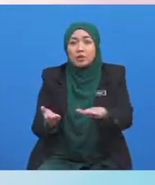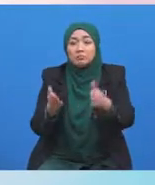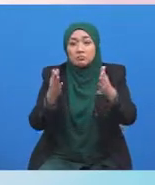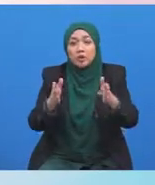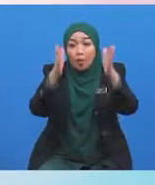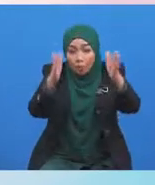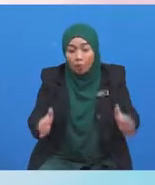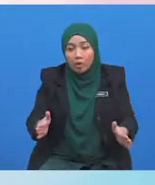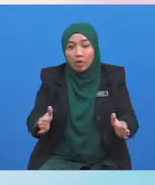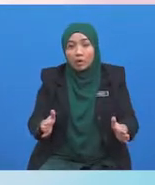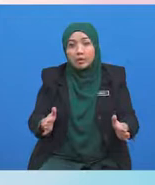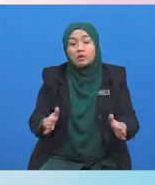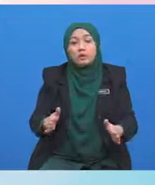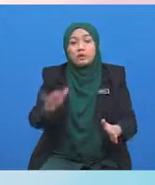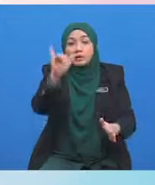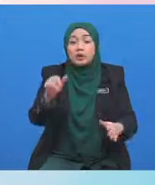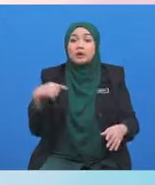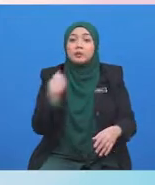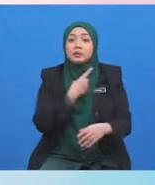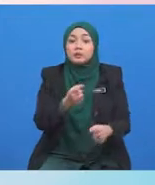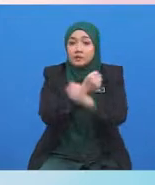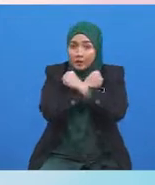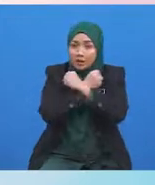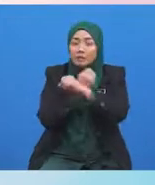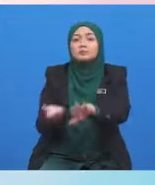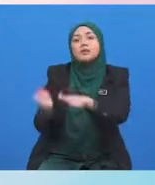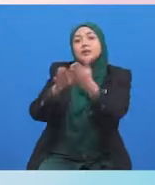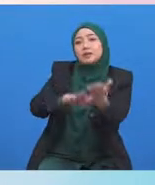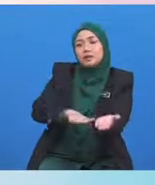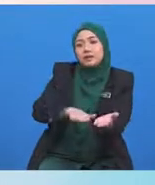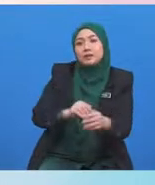isteri, anak, ibu bapa atau ahli keluarga mereka.